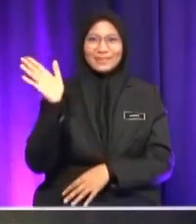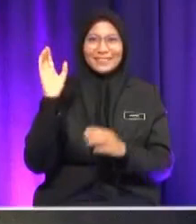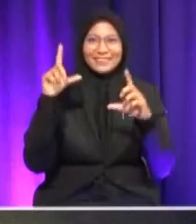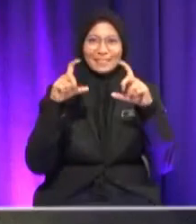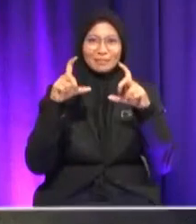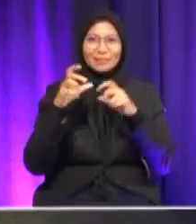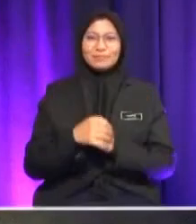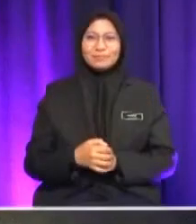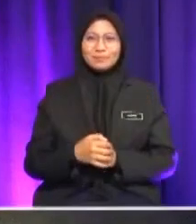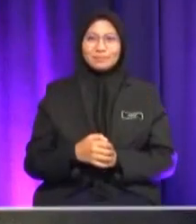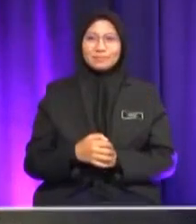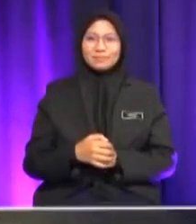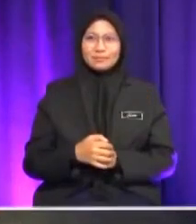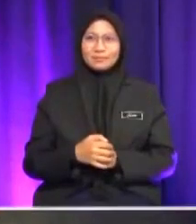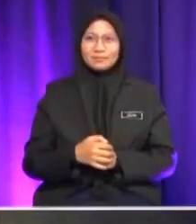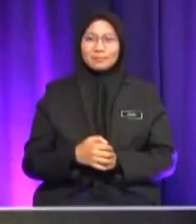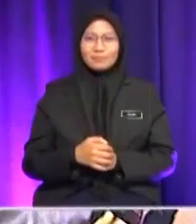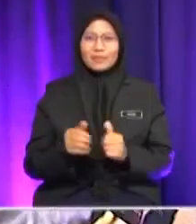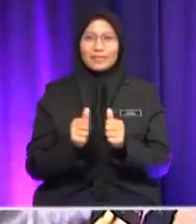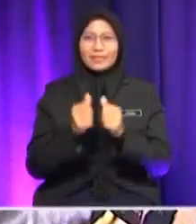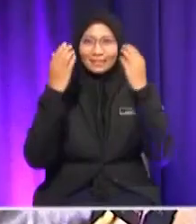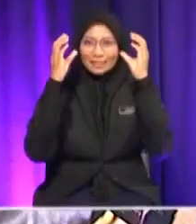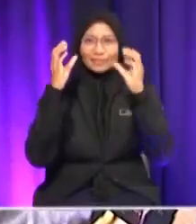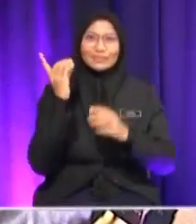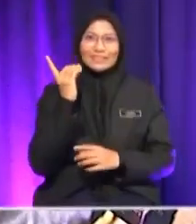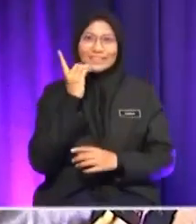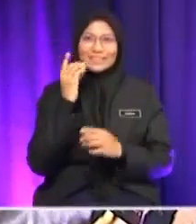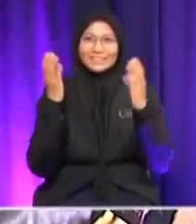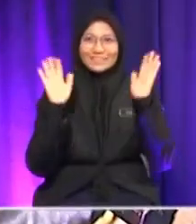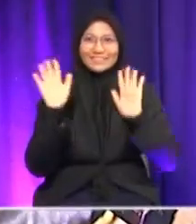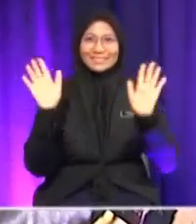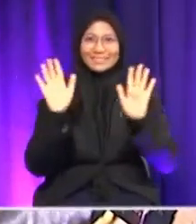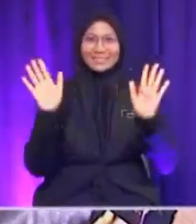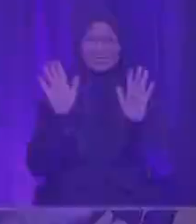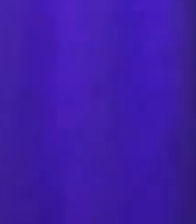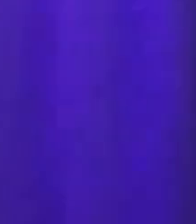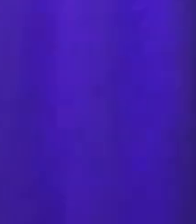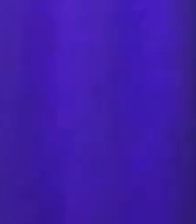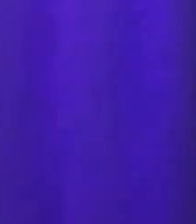Cikgu Somu. Okey, kemudian Cikgu Nurul Adina, jurubahasa kita pada hari ini. Lambai sikit cikgu.